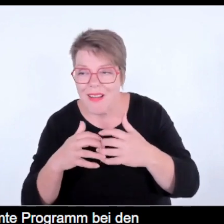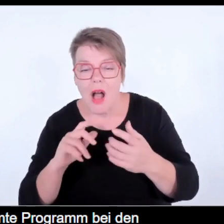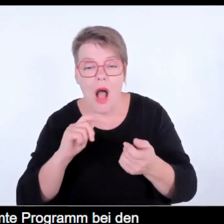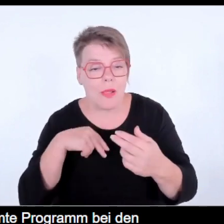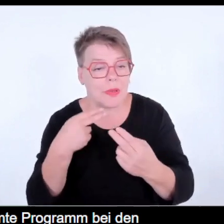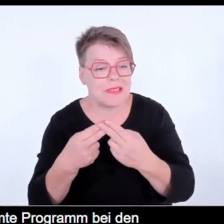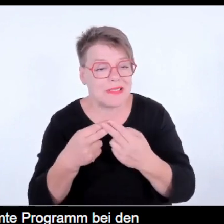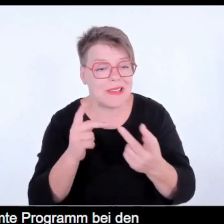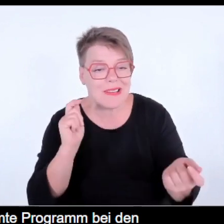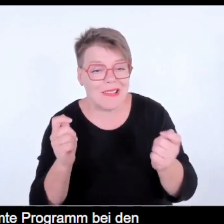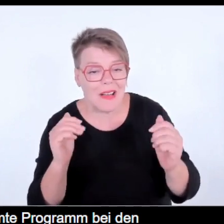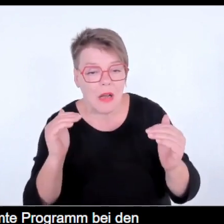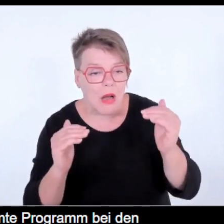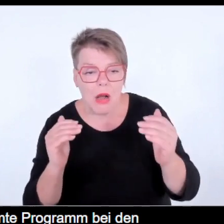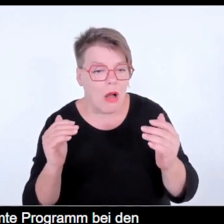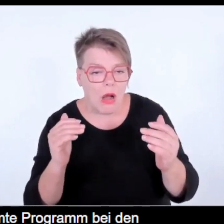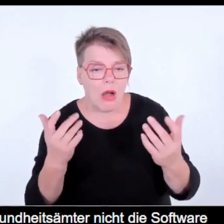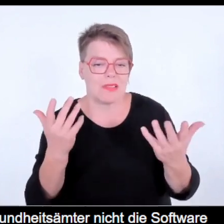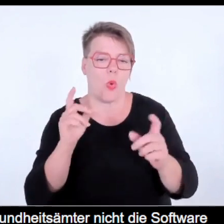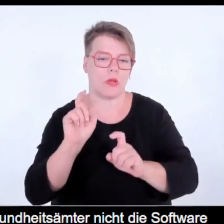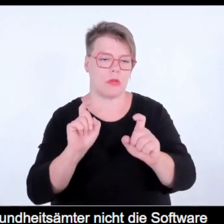einfach ein bisschen mehr Schwung reinzubringen und Dampfzahlen zu bringen.